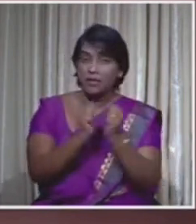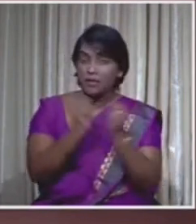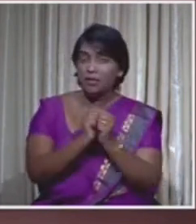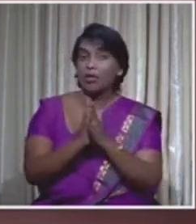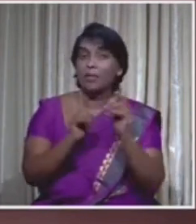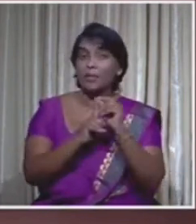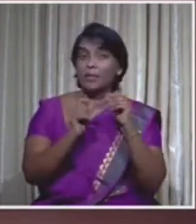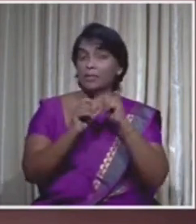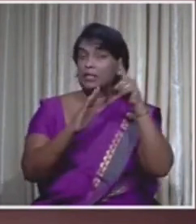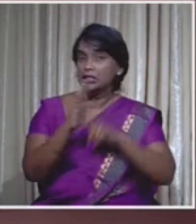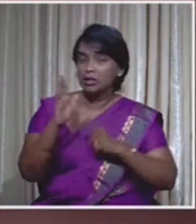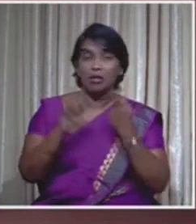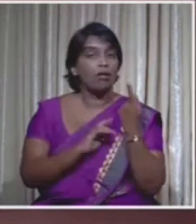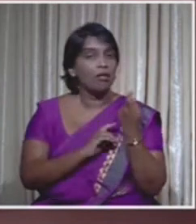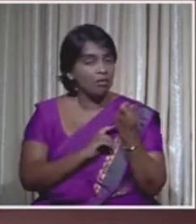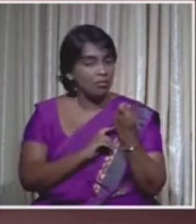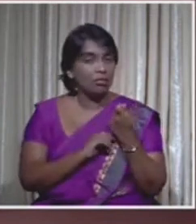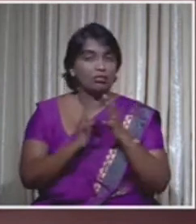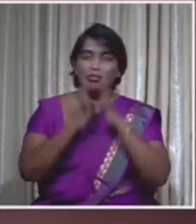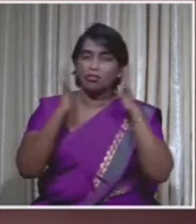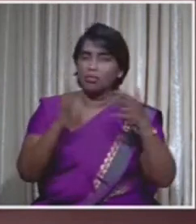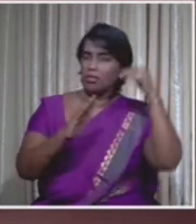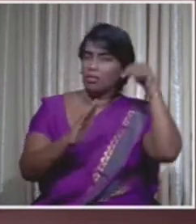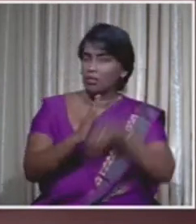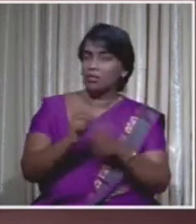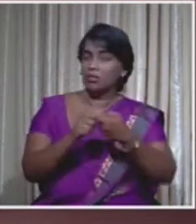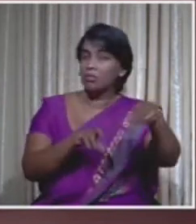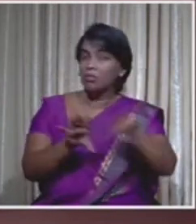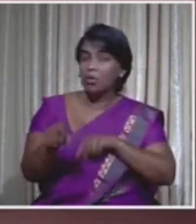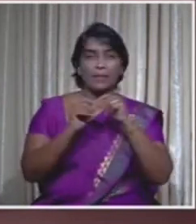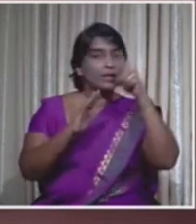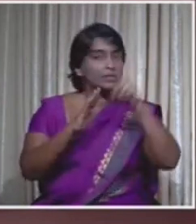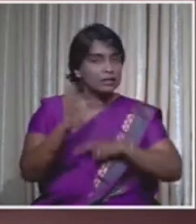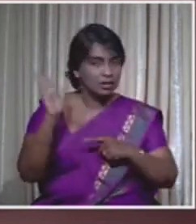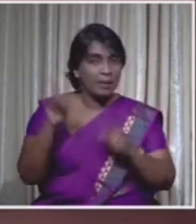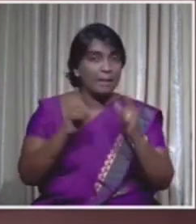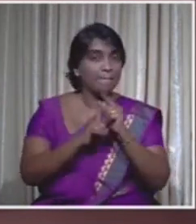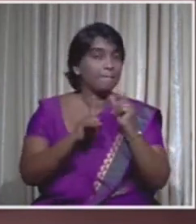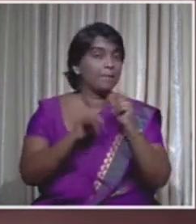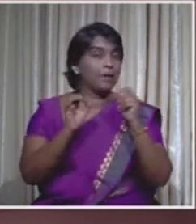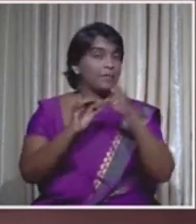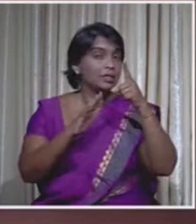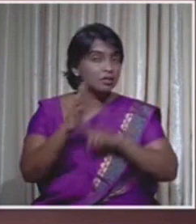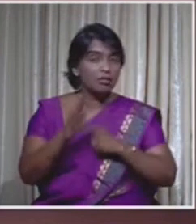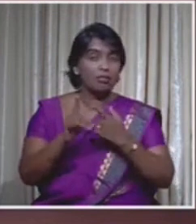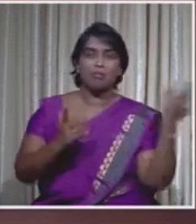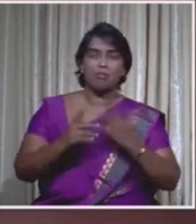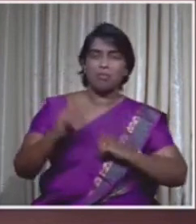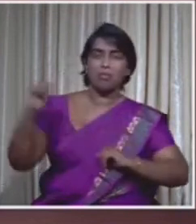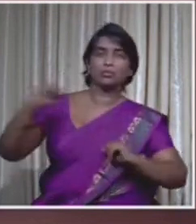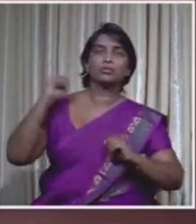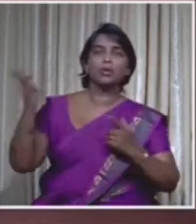ජයසුන්දර යෙදලා තිබෙනවා. මේ රටේ ආර්ථිකය මේ තරම් විශාල ප්‍රපාතයකට ගෙන මේ ප්‍රධාන පුද්ගලයා පීබී ජයසුන්දර. පීබී ජයසුන්දර ඉක්මවන තමුනාසල දේශපාලන නායකත්වයක්